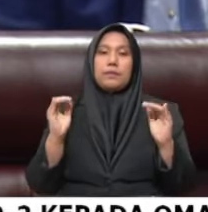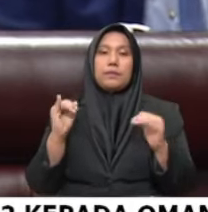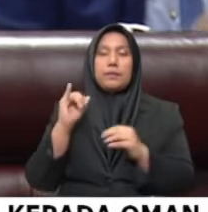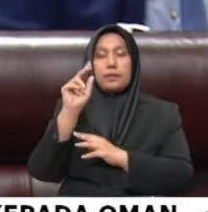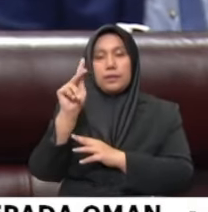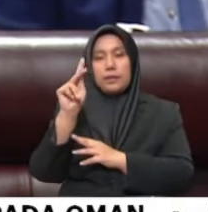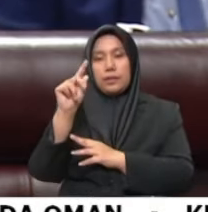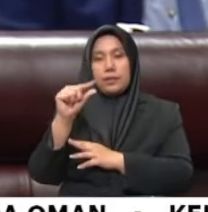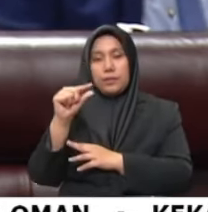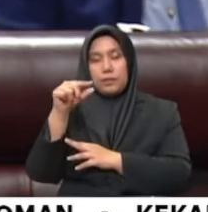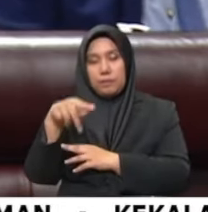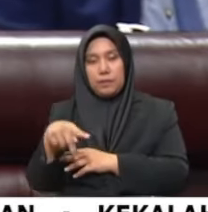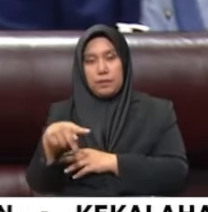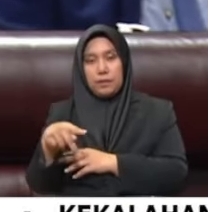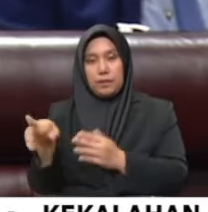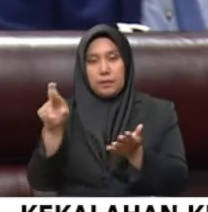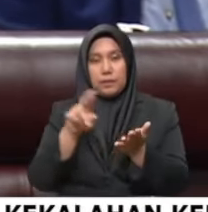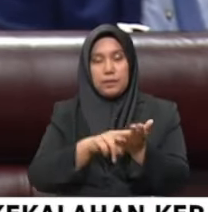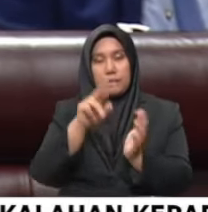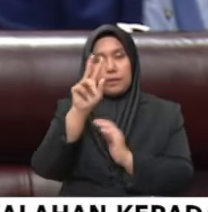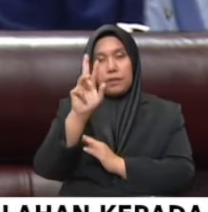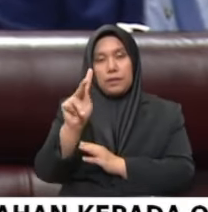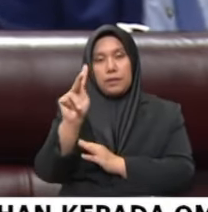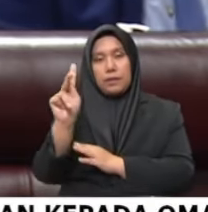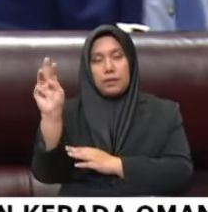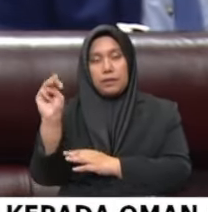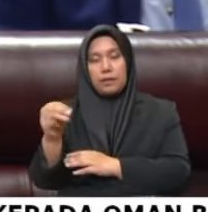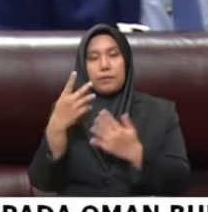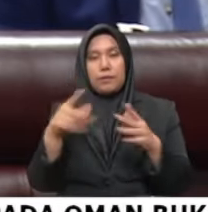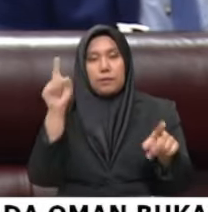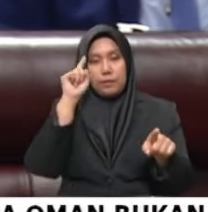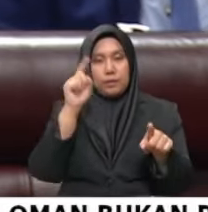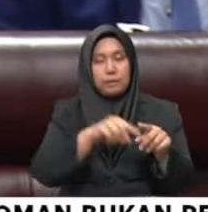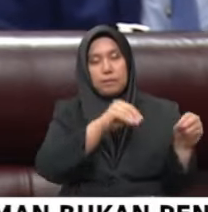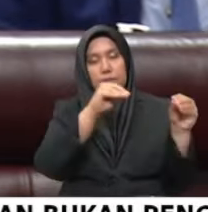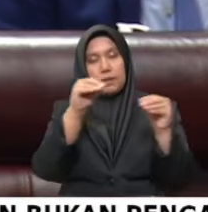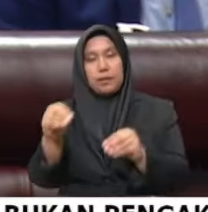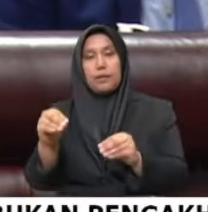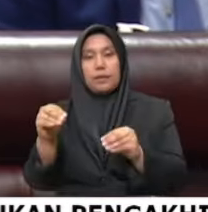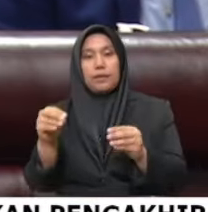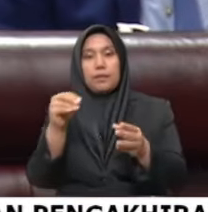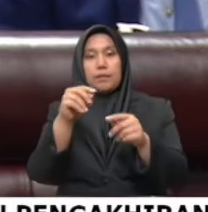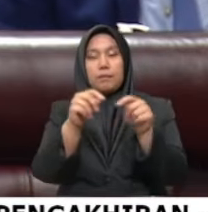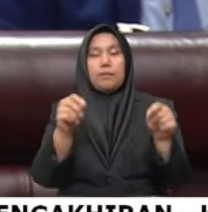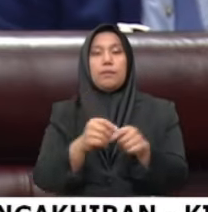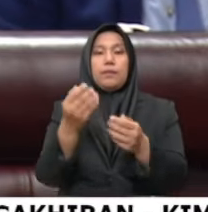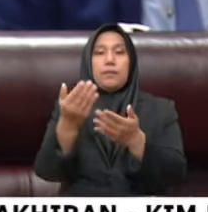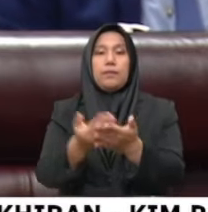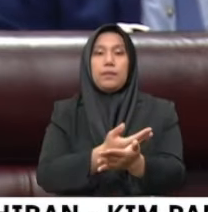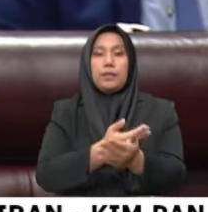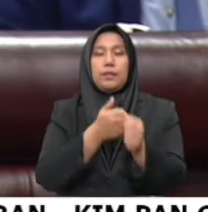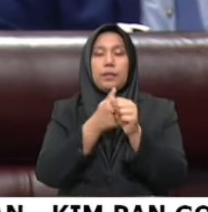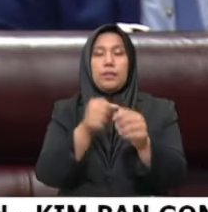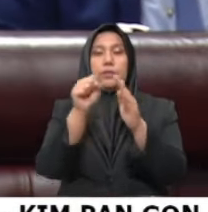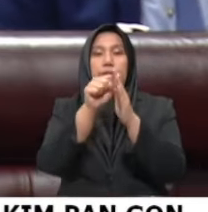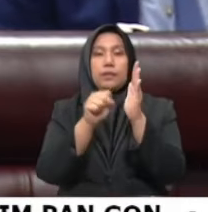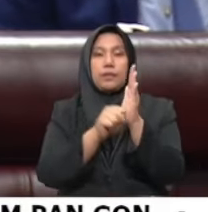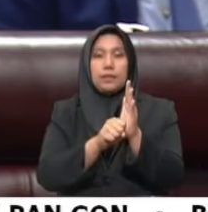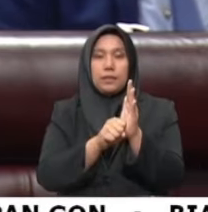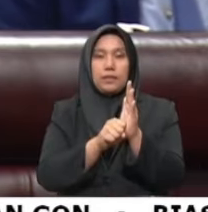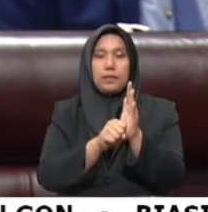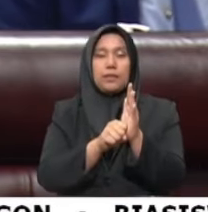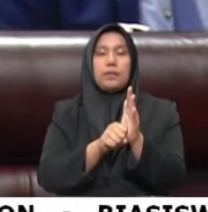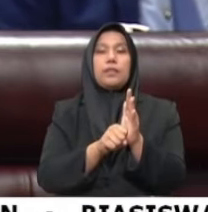KGP. Berdasarkan rekod, KKM telah bersetuju dengan perpindahan ke lokasi baru tertakluk dengan syarat-syarat yang perlu dipatuhi oleh